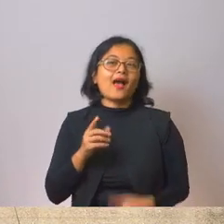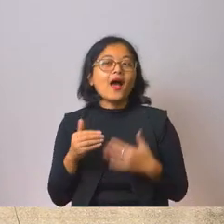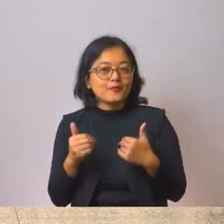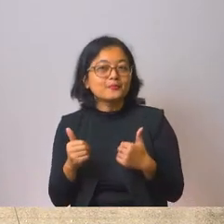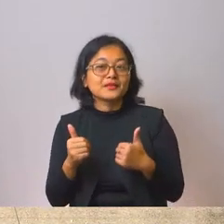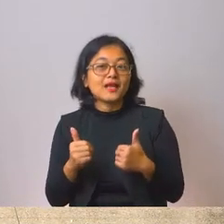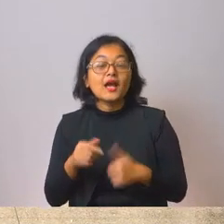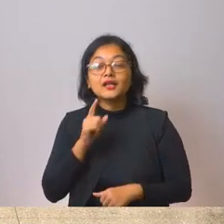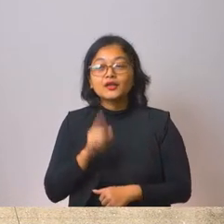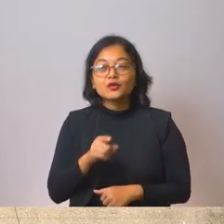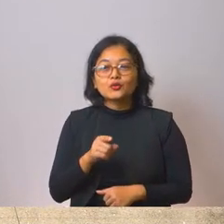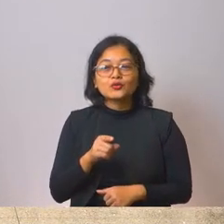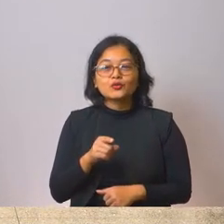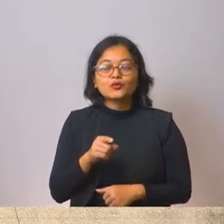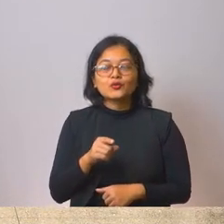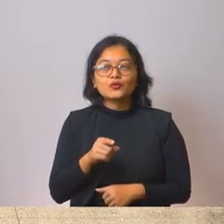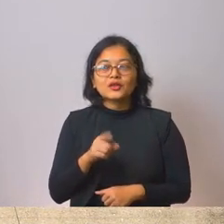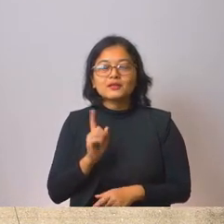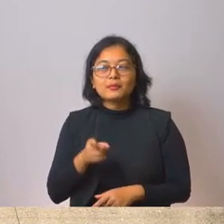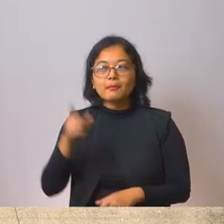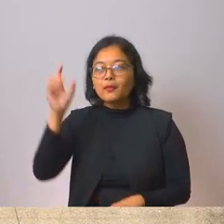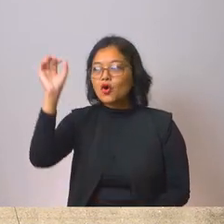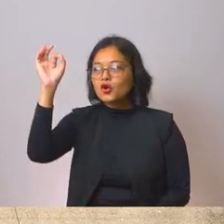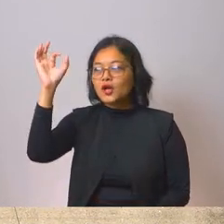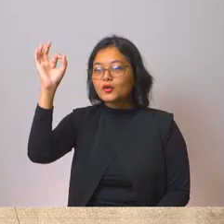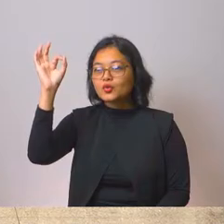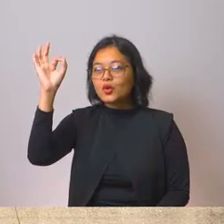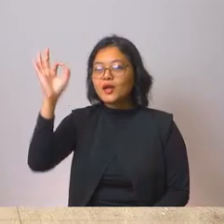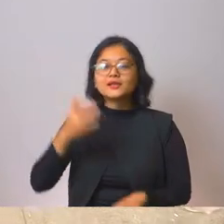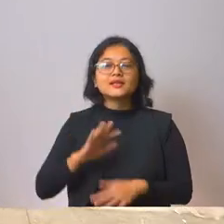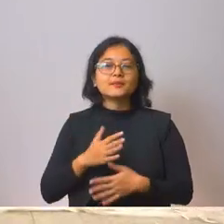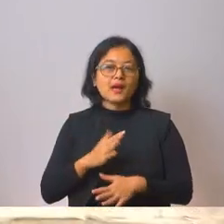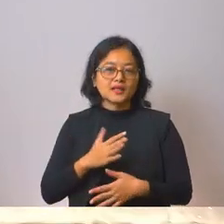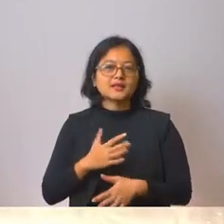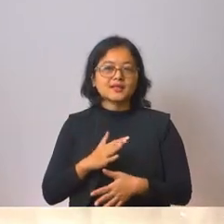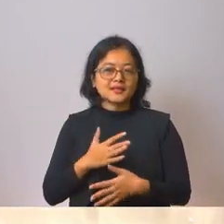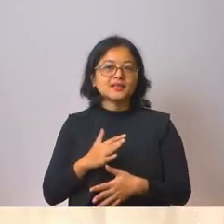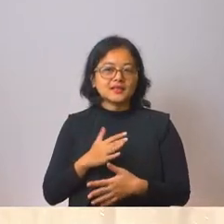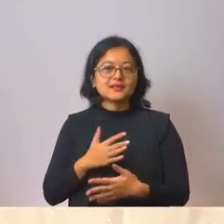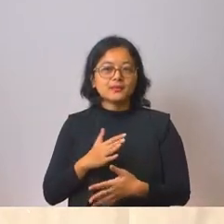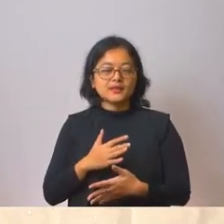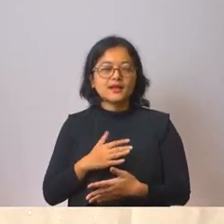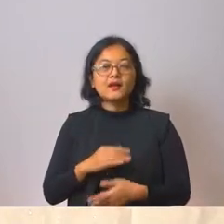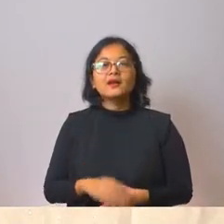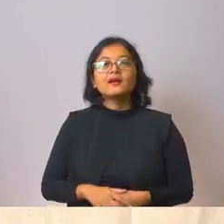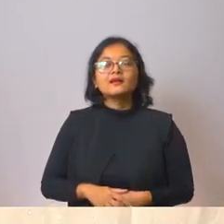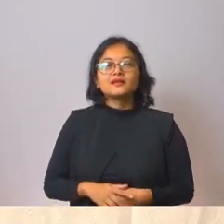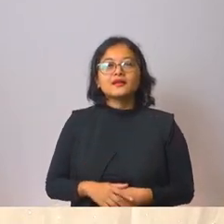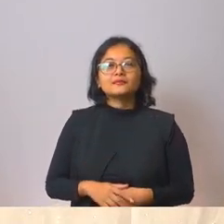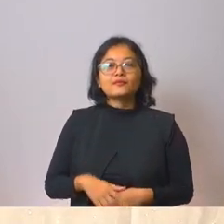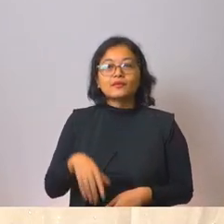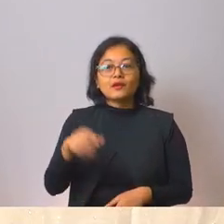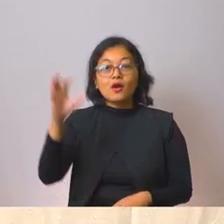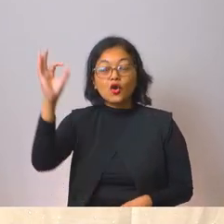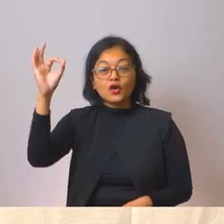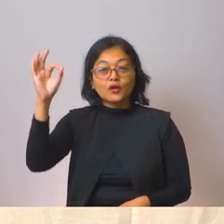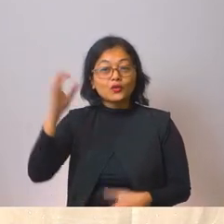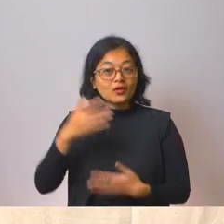menjadi pusat dari segala cerita dalam kehidupan anak-anak dimanapun